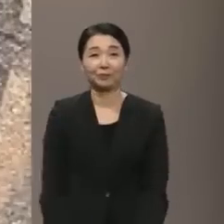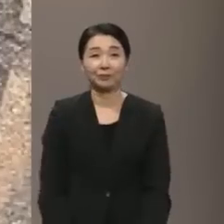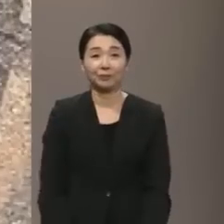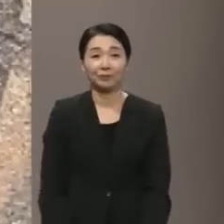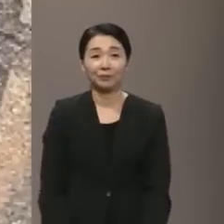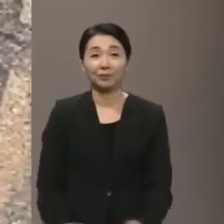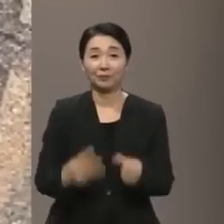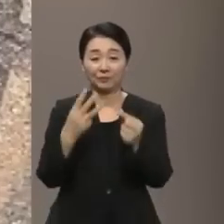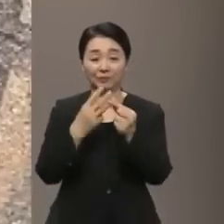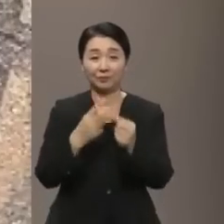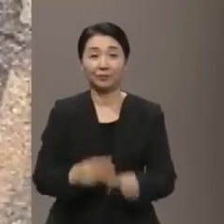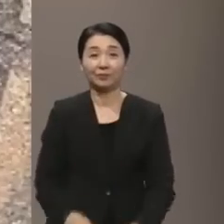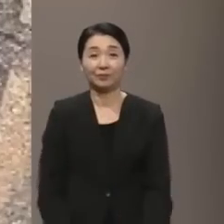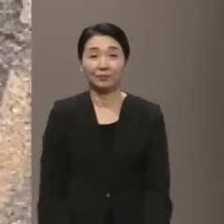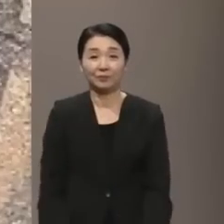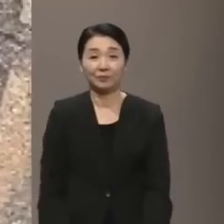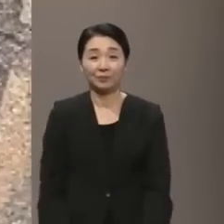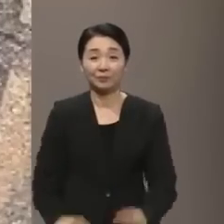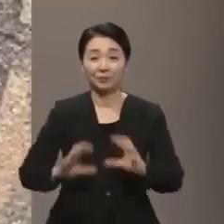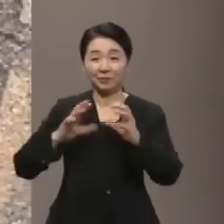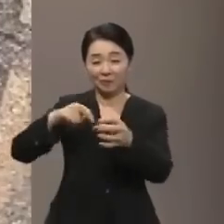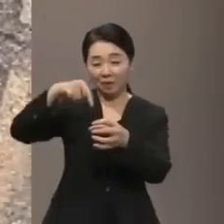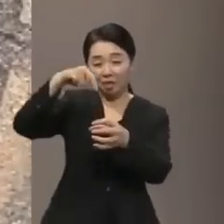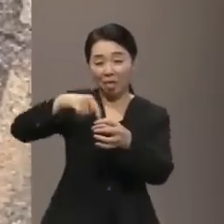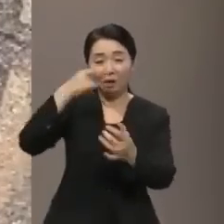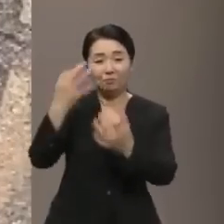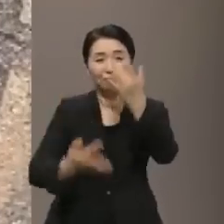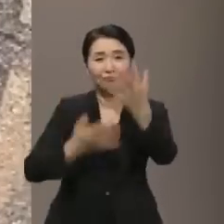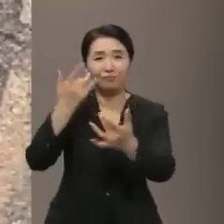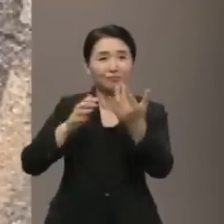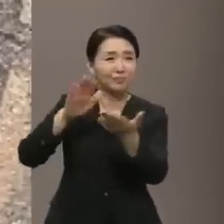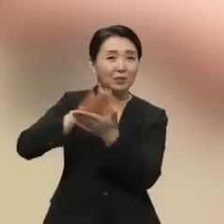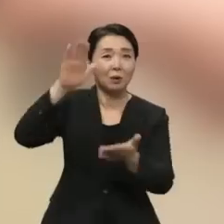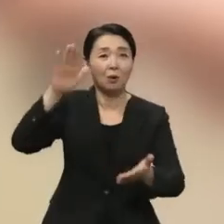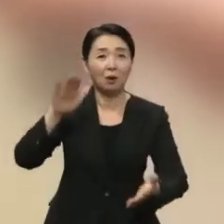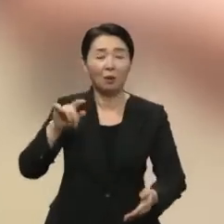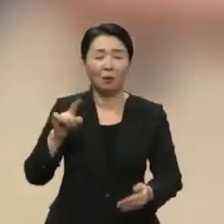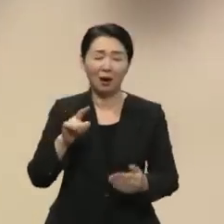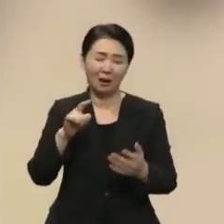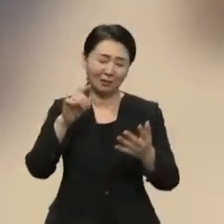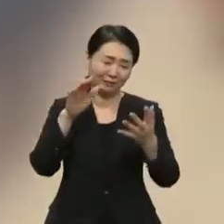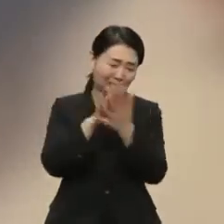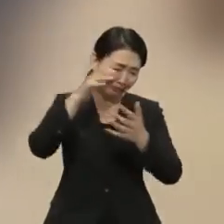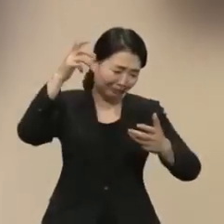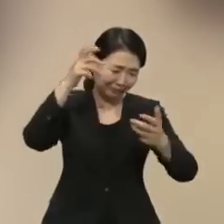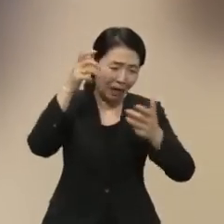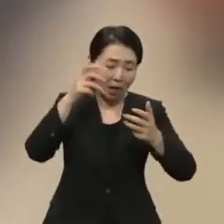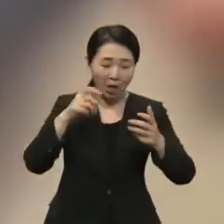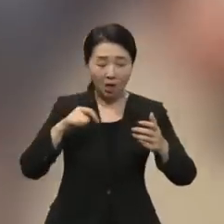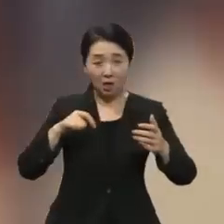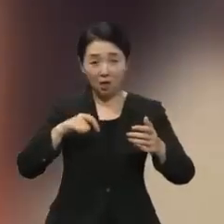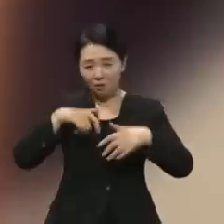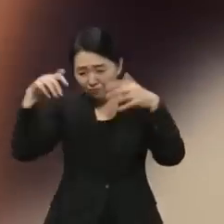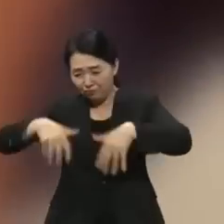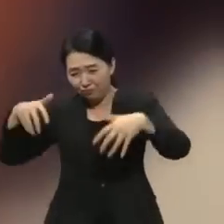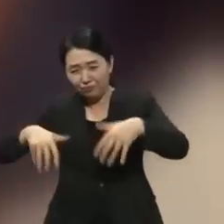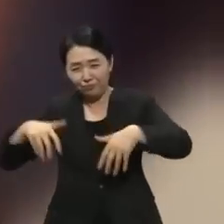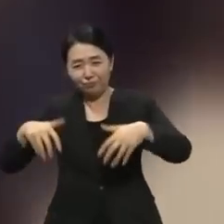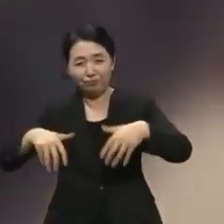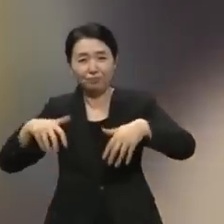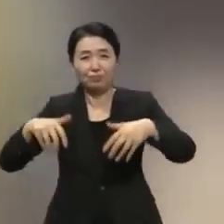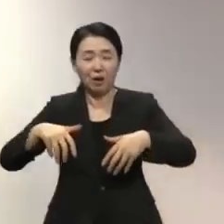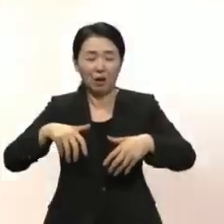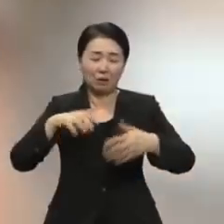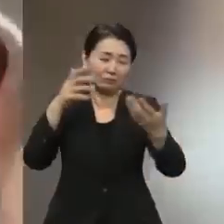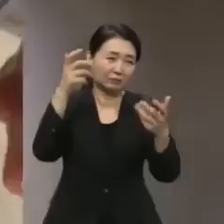자, 세 번째 트랙은요. 불타는 북반구입니다. 여기는 폭염, 저기는 폭우, 지구촌 곳곳이 몸살을 앓고